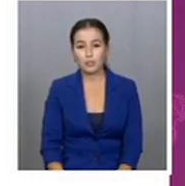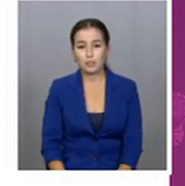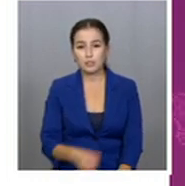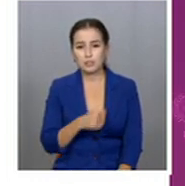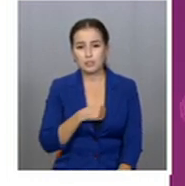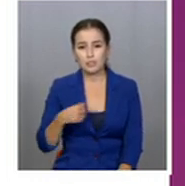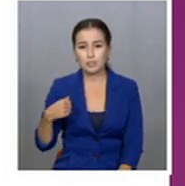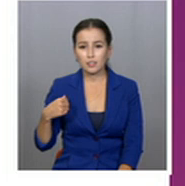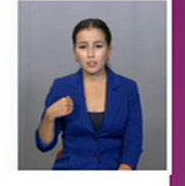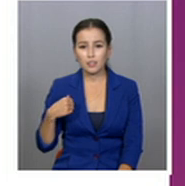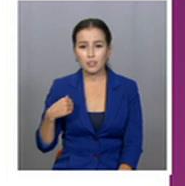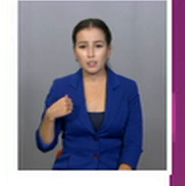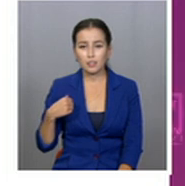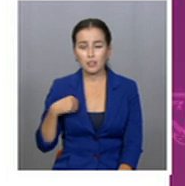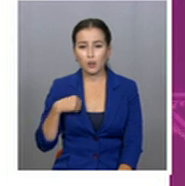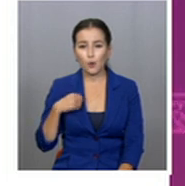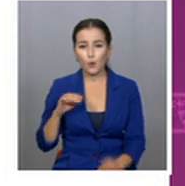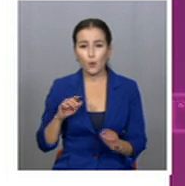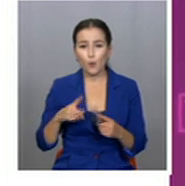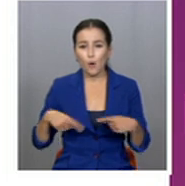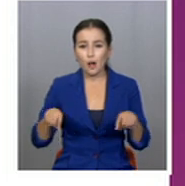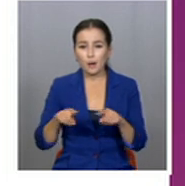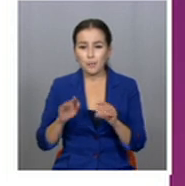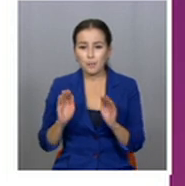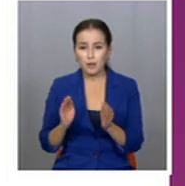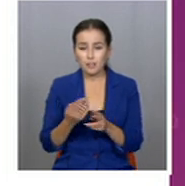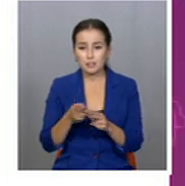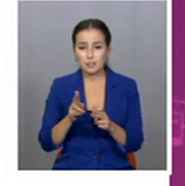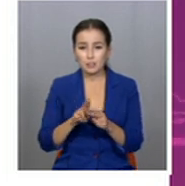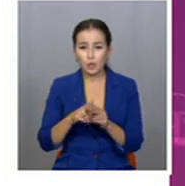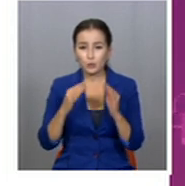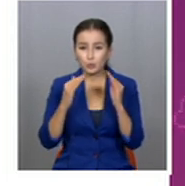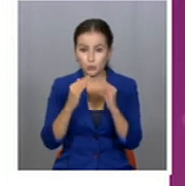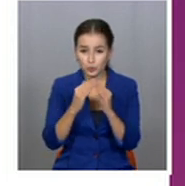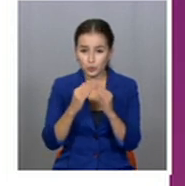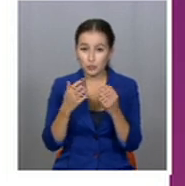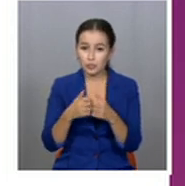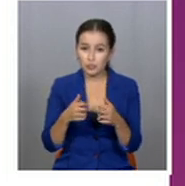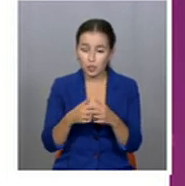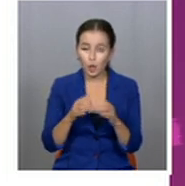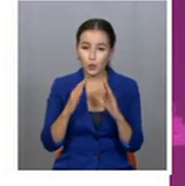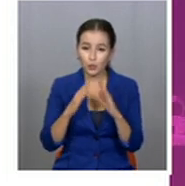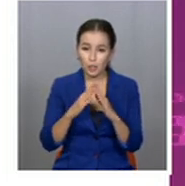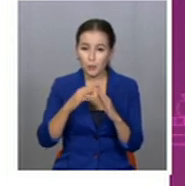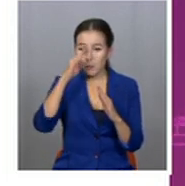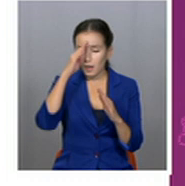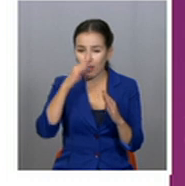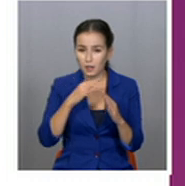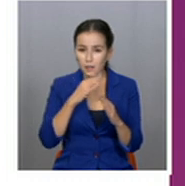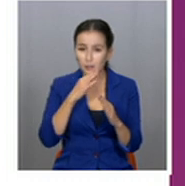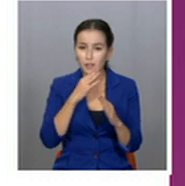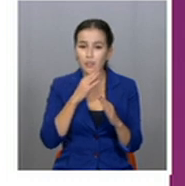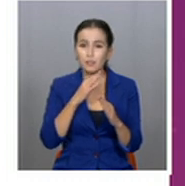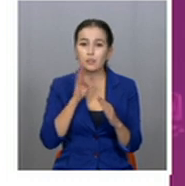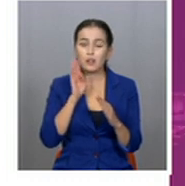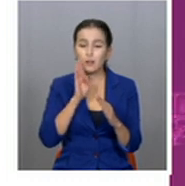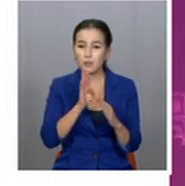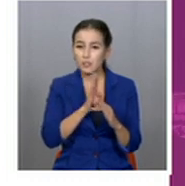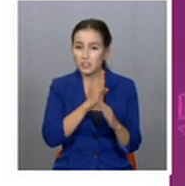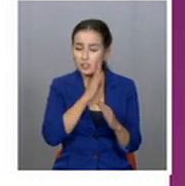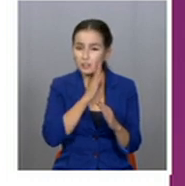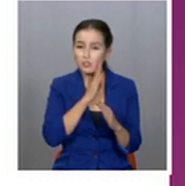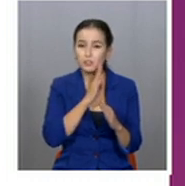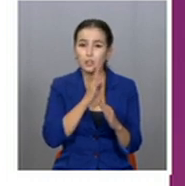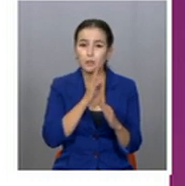Ең қоғамның кіші ұяшығы ол үй деп есептейтін болсақ, үй әкеден, анадан, баладан